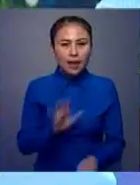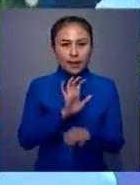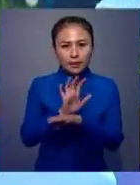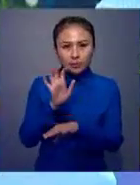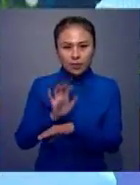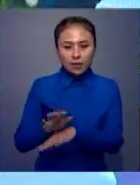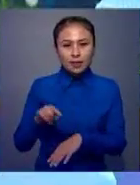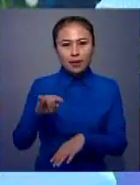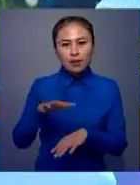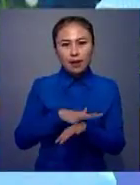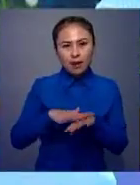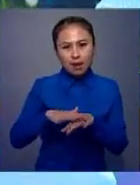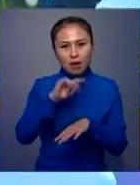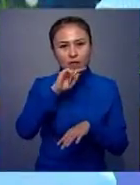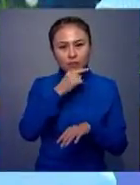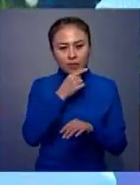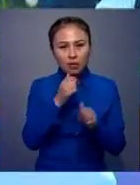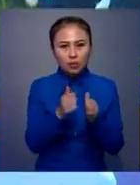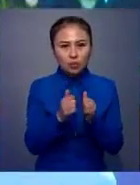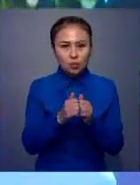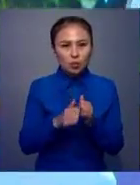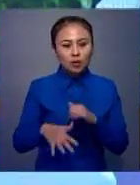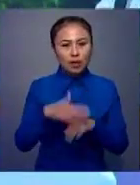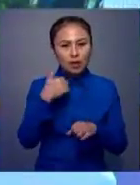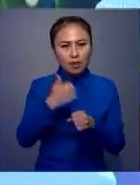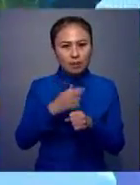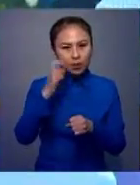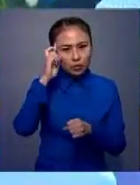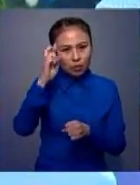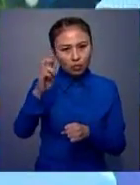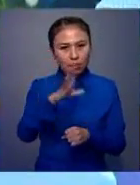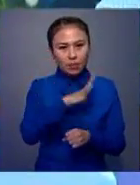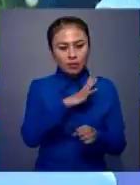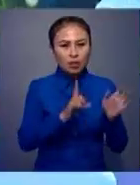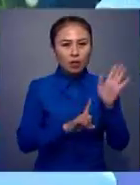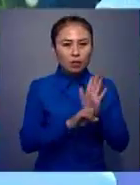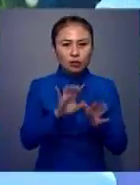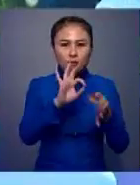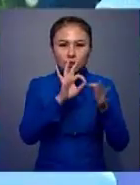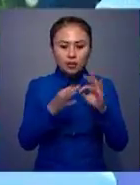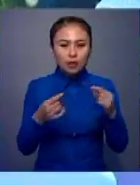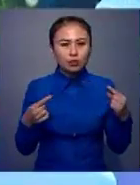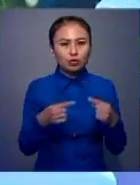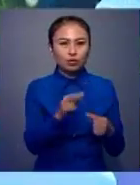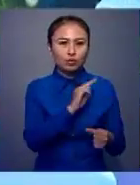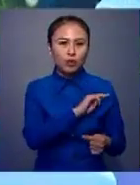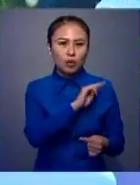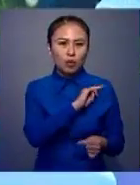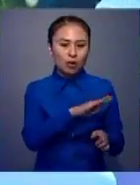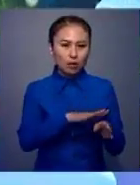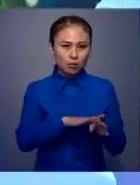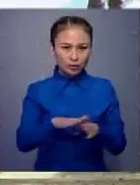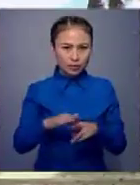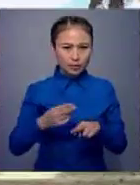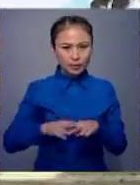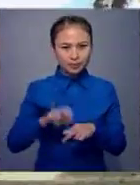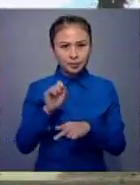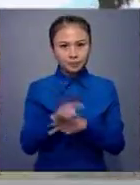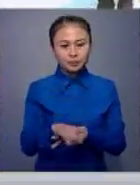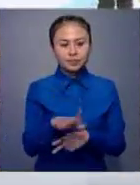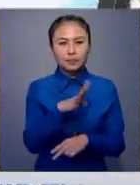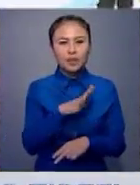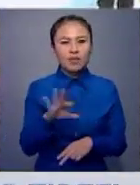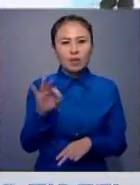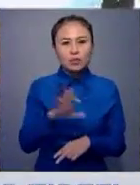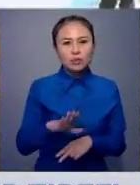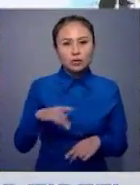Экспорт саласы ел экономикасының тірегі. Сондықтан елбасы жолдауда бұл сала бойынша нақты жұмыстарды қолға алуды тапсырды.